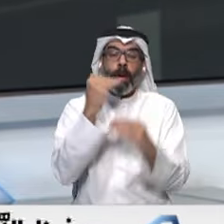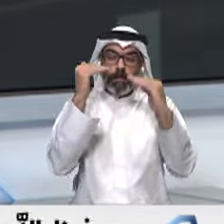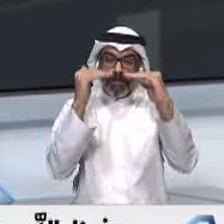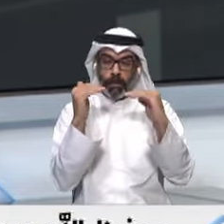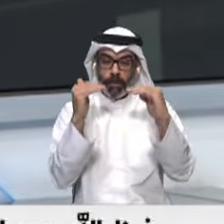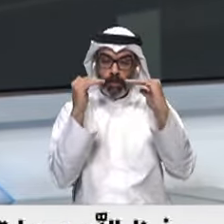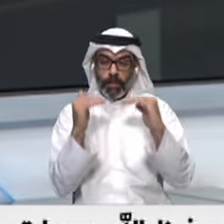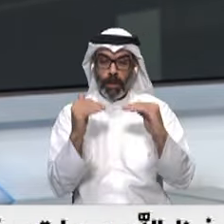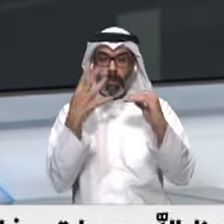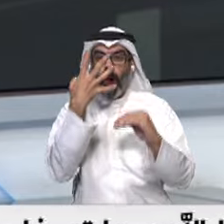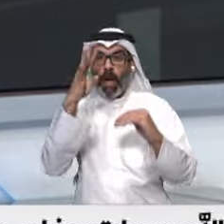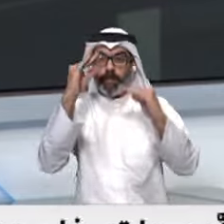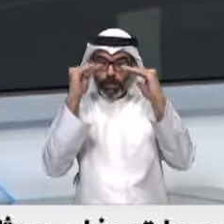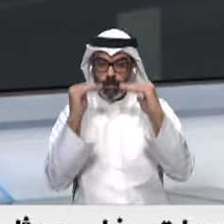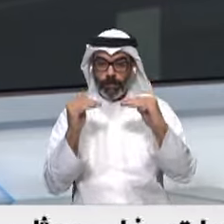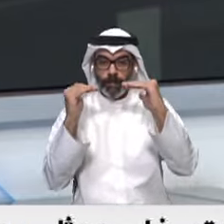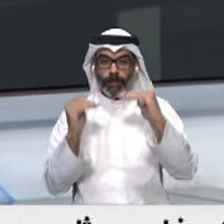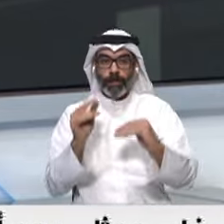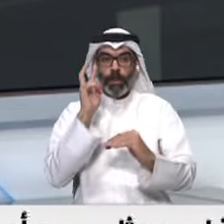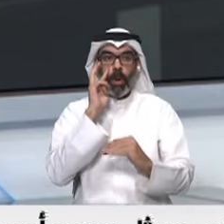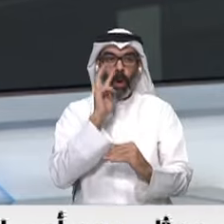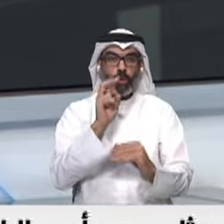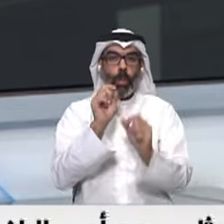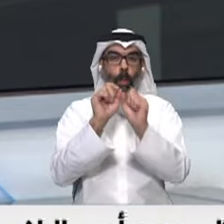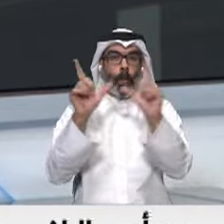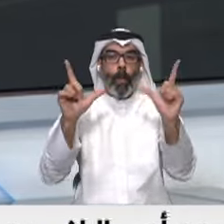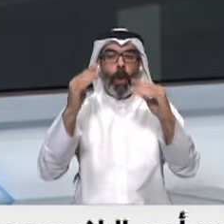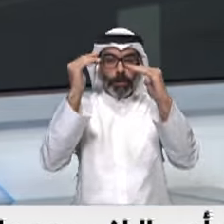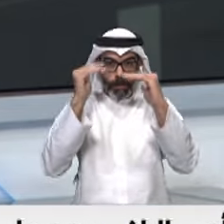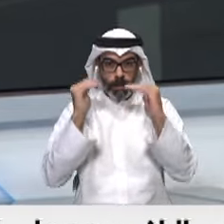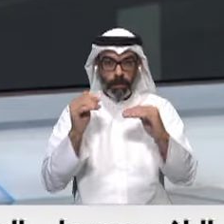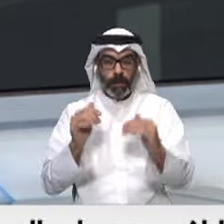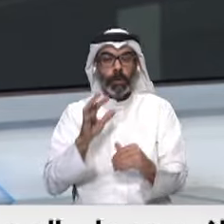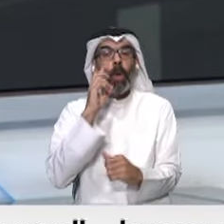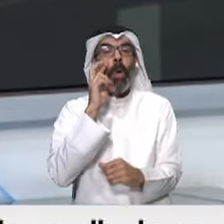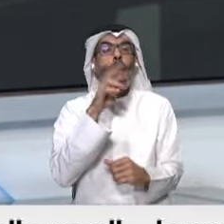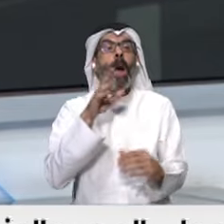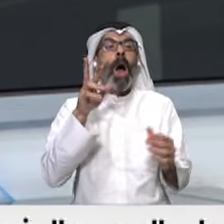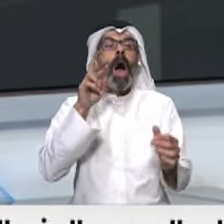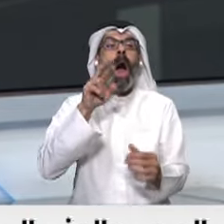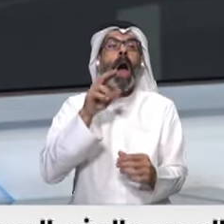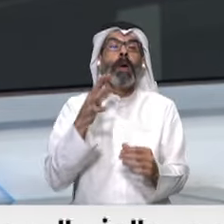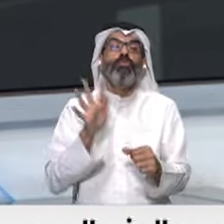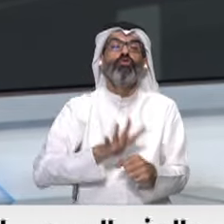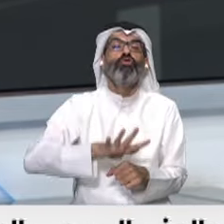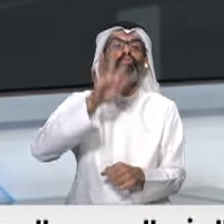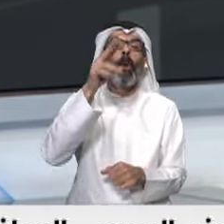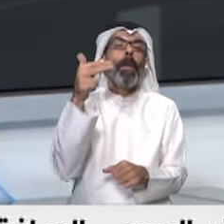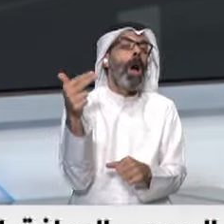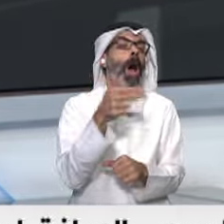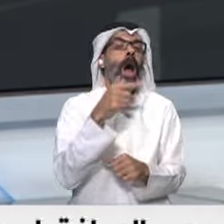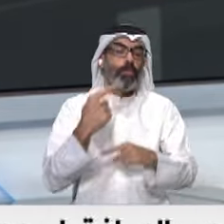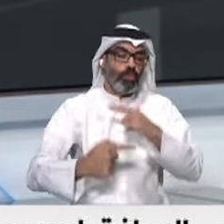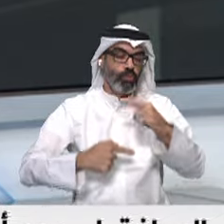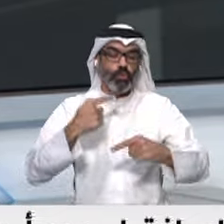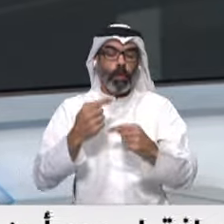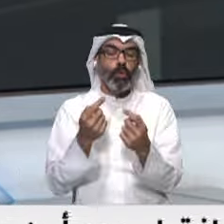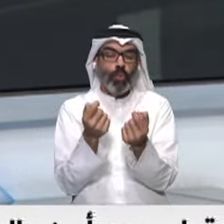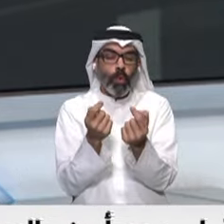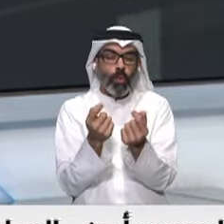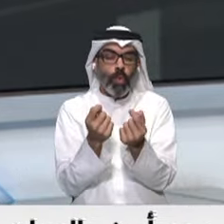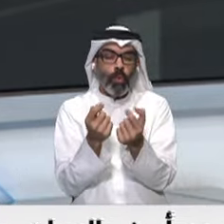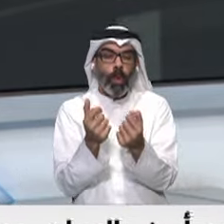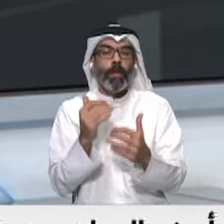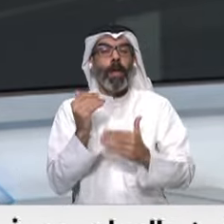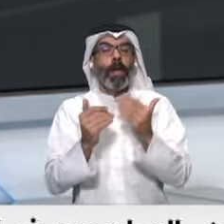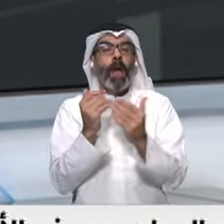عن ال 40 درجه مئويه 38 في يوم الاحد والصغرى 27 والهواء الشمالي الغربي مستمر ويانا نشط قليلا على فترات من